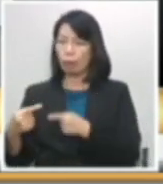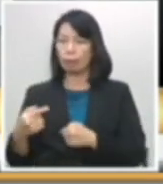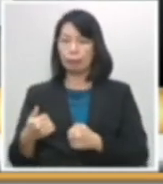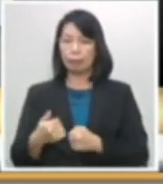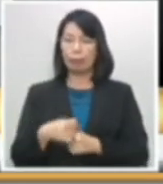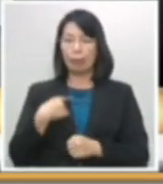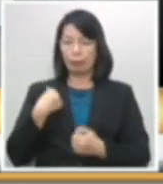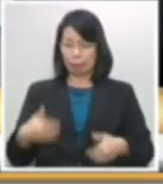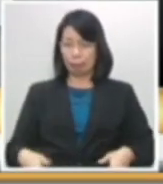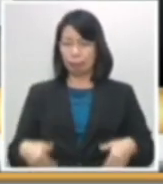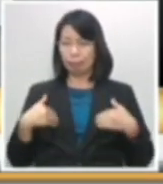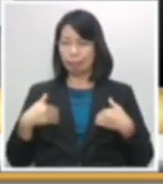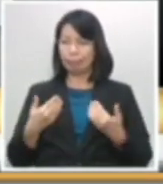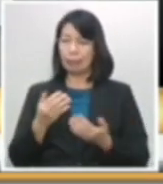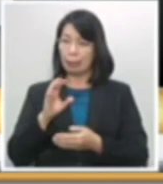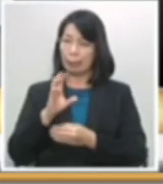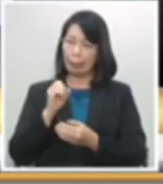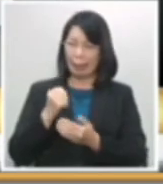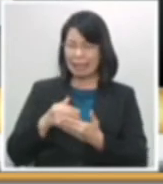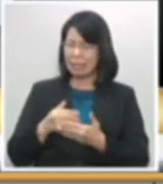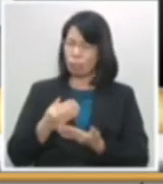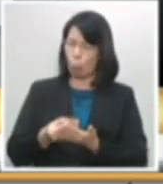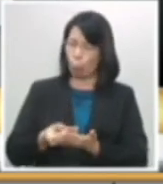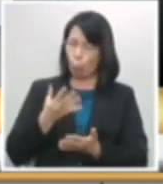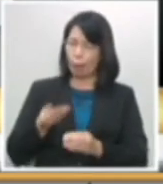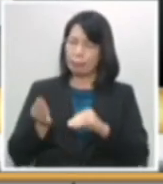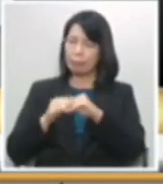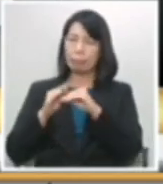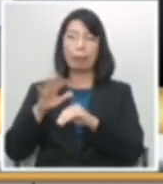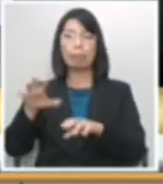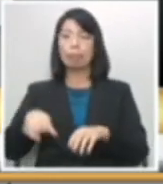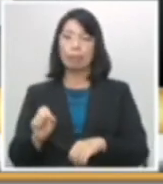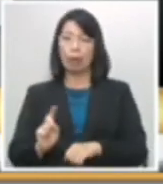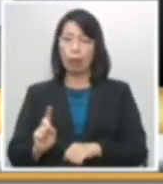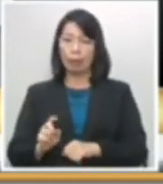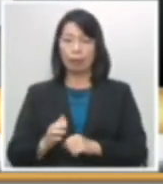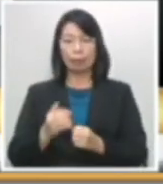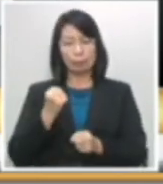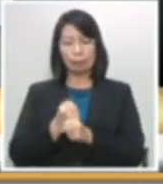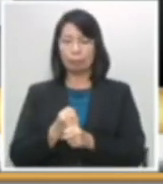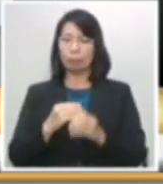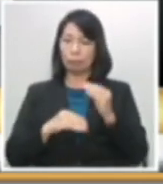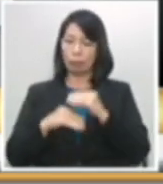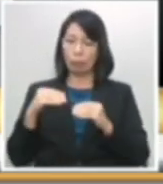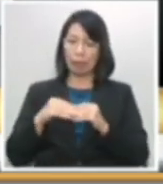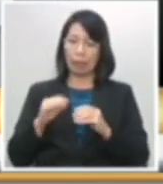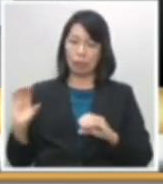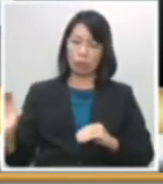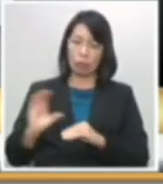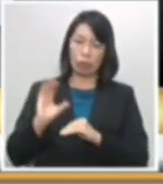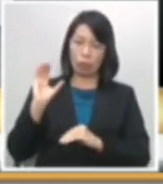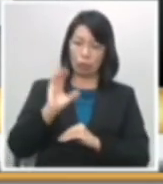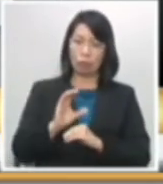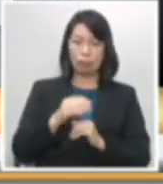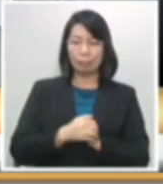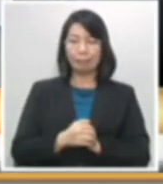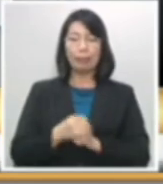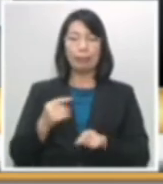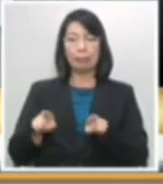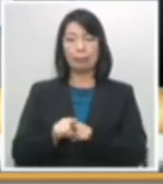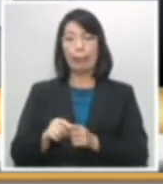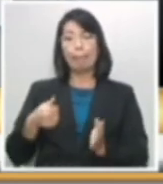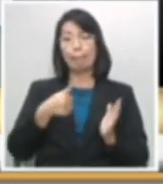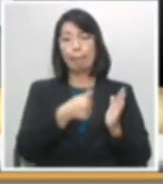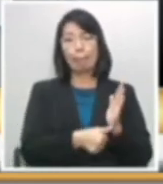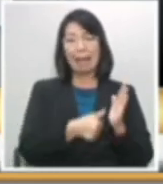วยได้ไงครับปี79อ่ะแล้วก็มาดูภาษีอีกทีนึงภาษีสรรพสามิตเนี่ยความจริงสรรพสามิตก็เป็นภาษีฟุ่มเฟือย